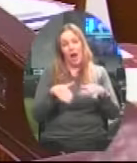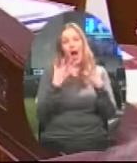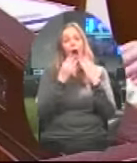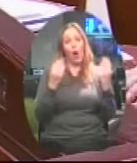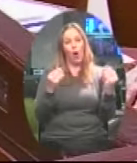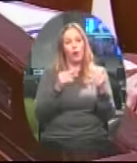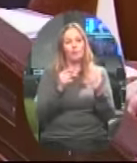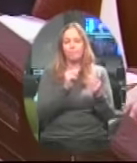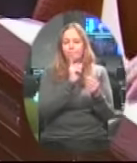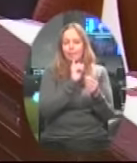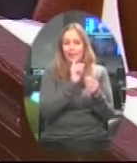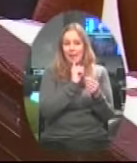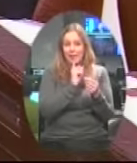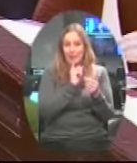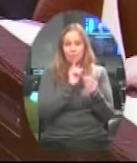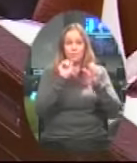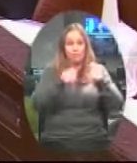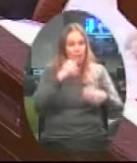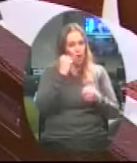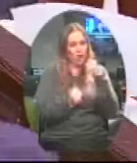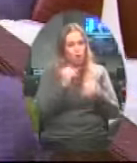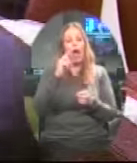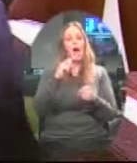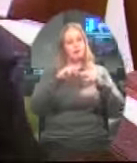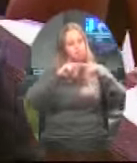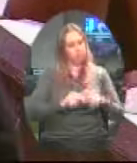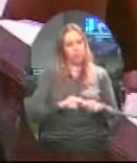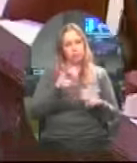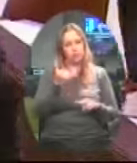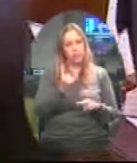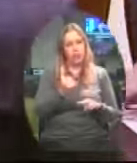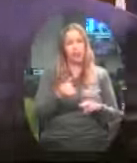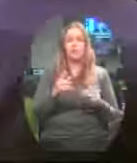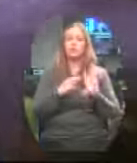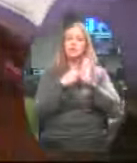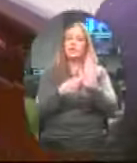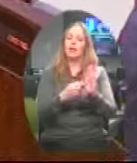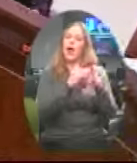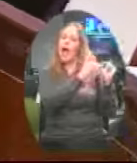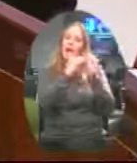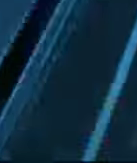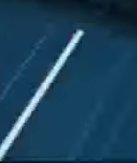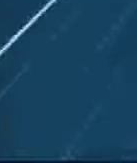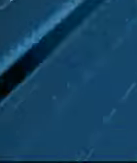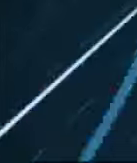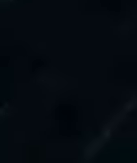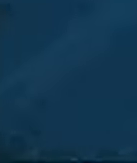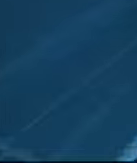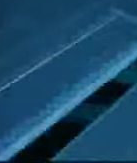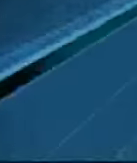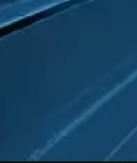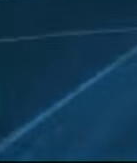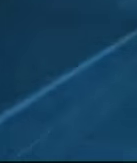שברירי וקטן, למשול היא מתקשה, אבל היא בהחלט שורדת, ומציגה אחידות גדולה יותר מזאת של האופוזיציה.